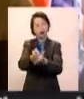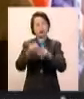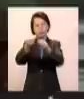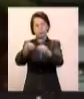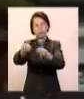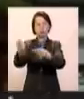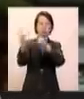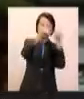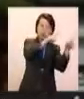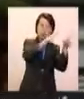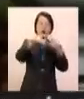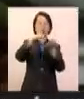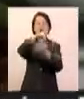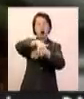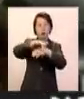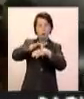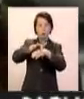demikian.